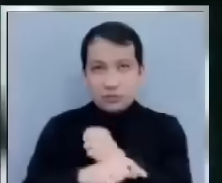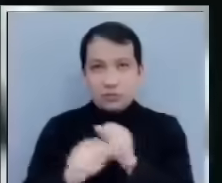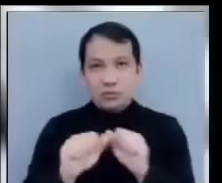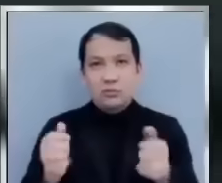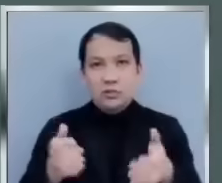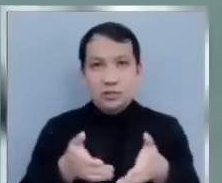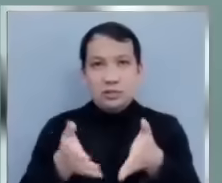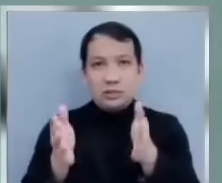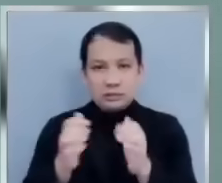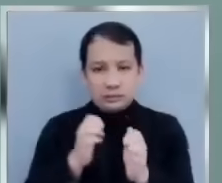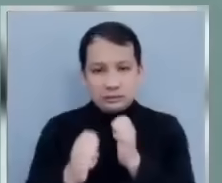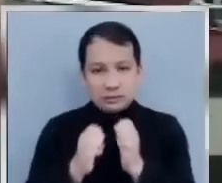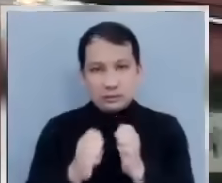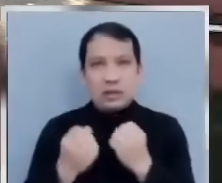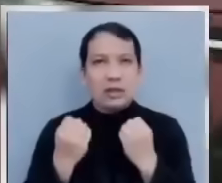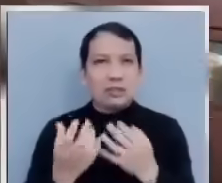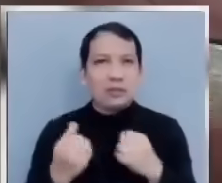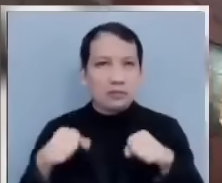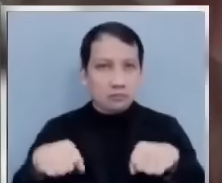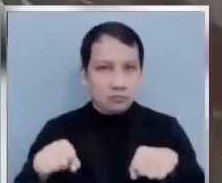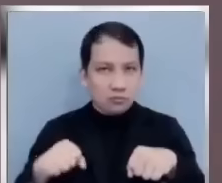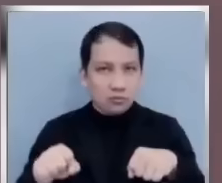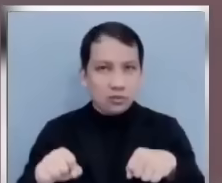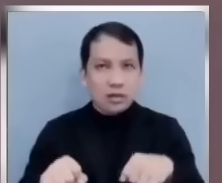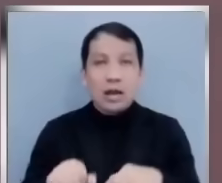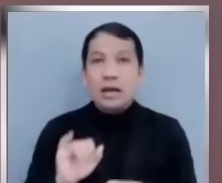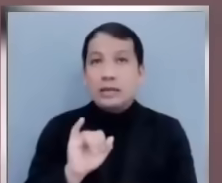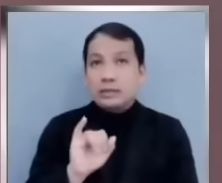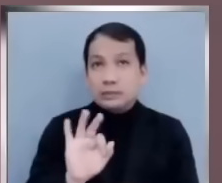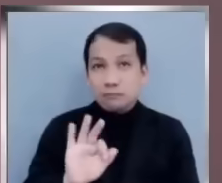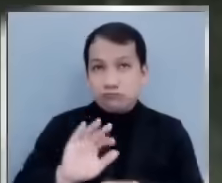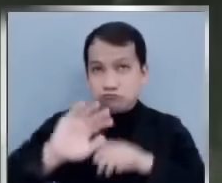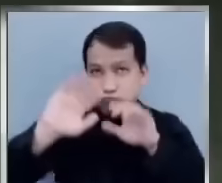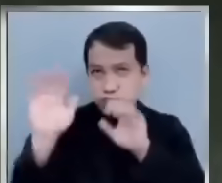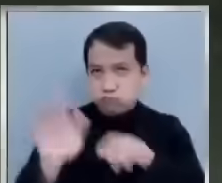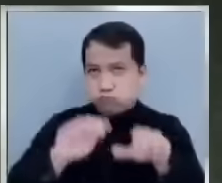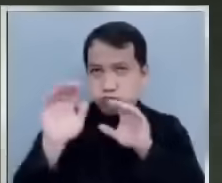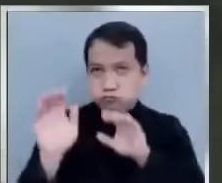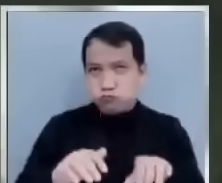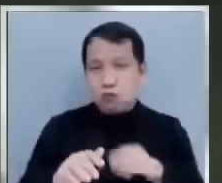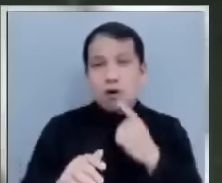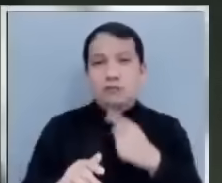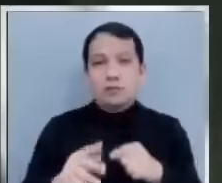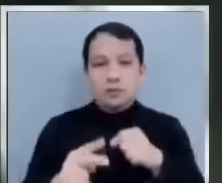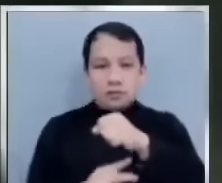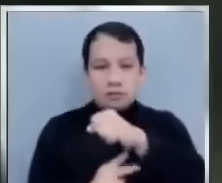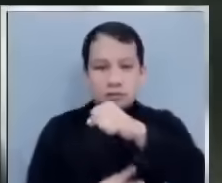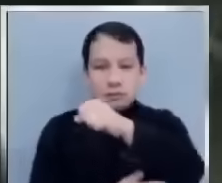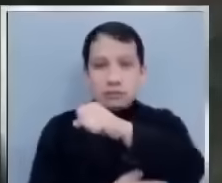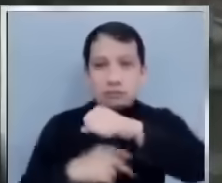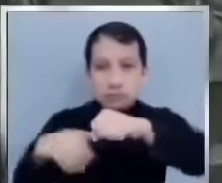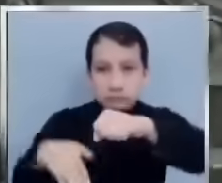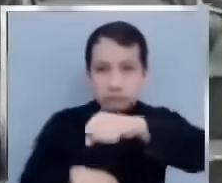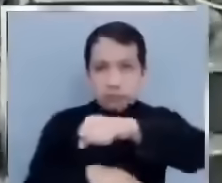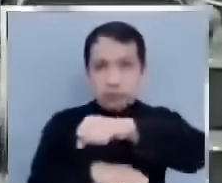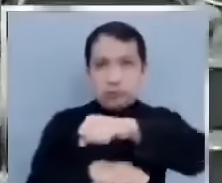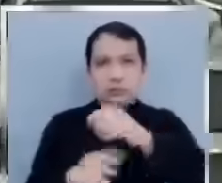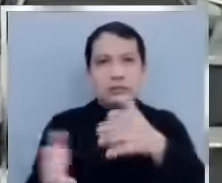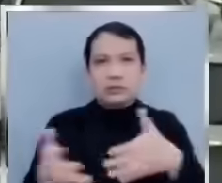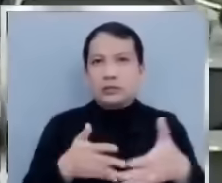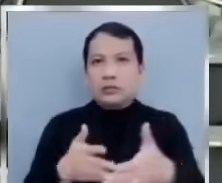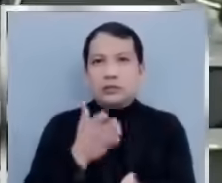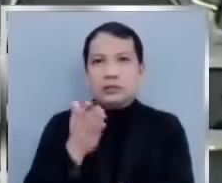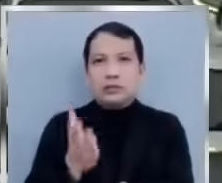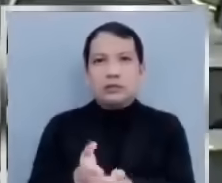EDSA. At kapag biglang bubuhos ang ulan, napipilitan na maraming rider na sumilong kung saan man abutan. Ang